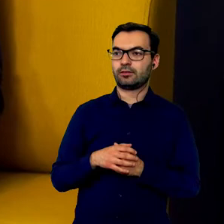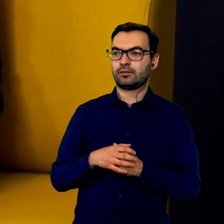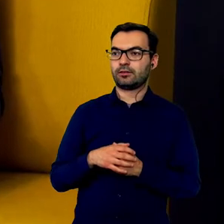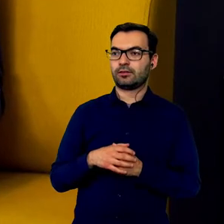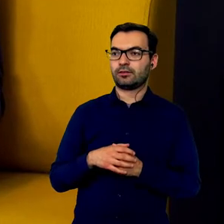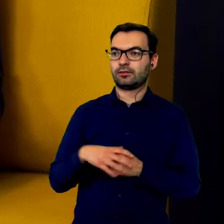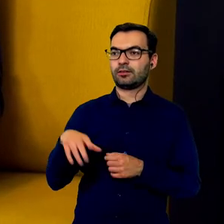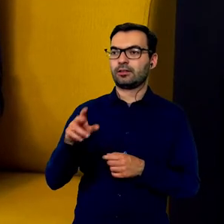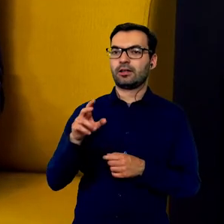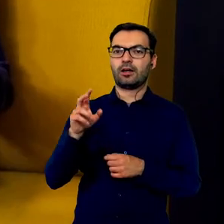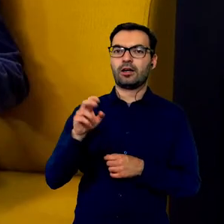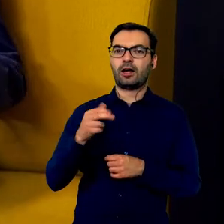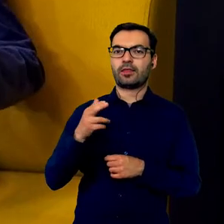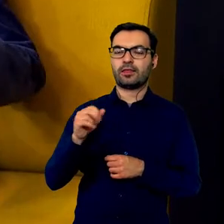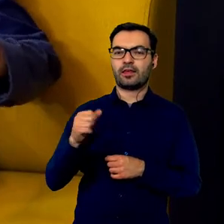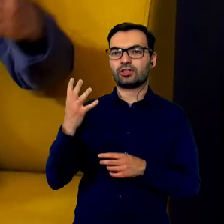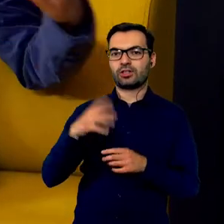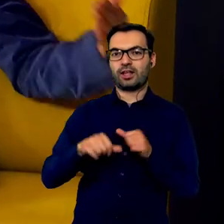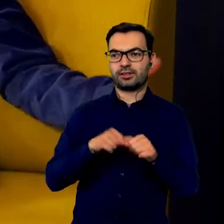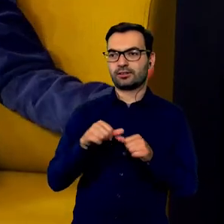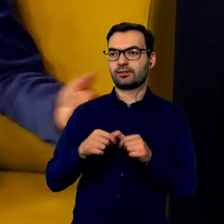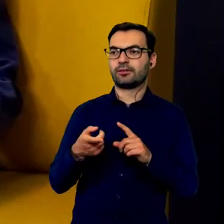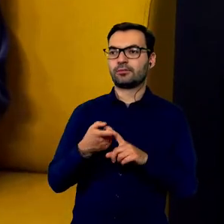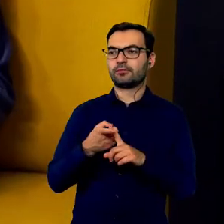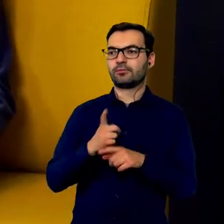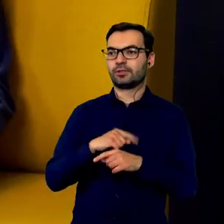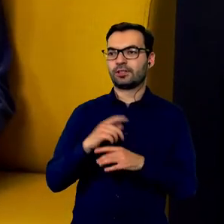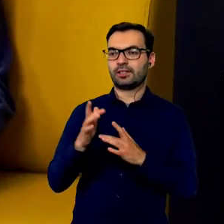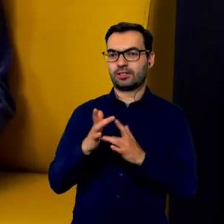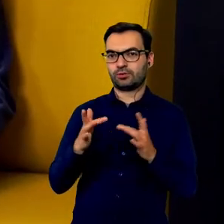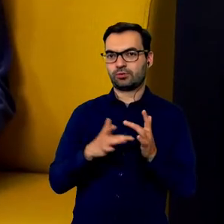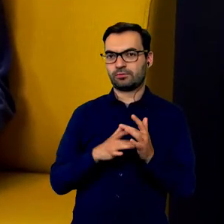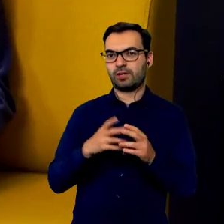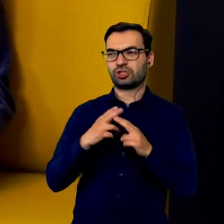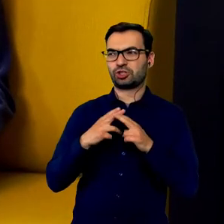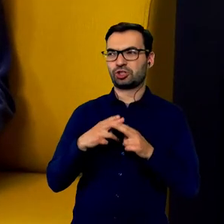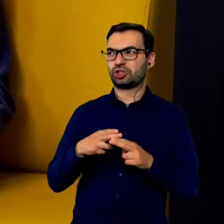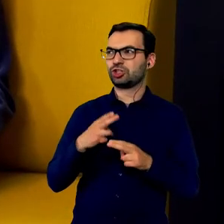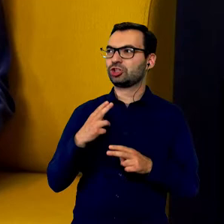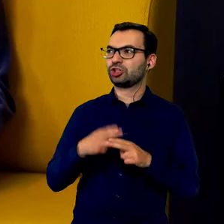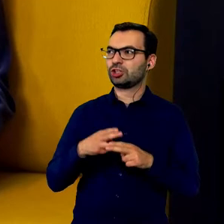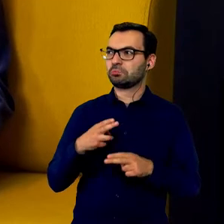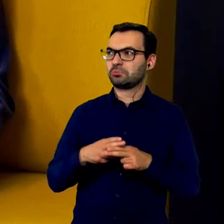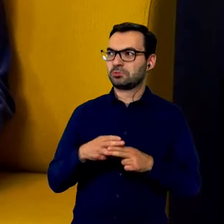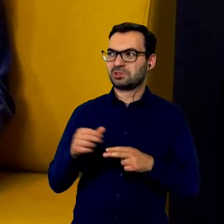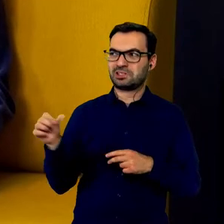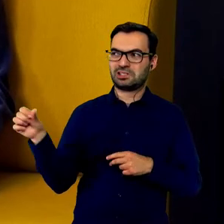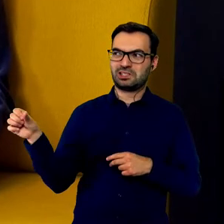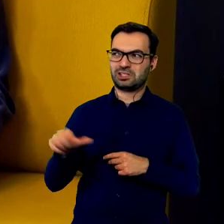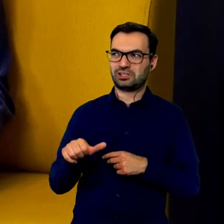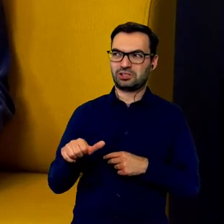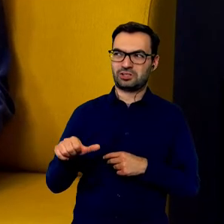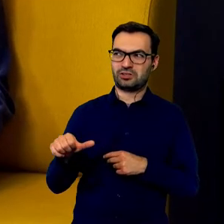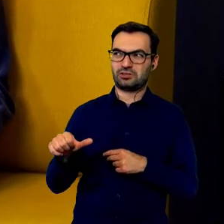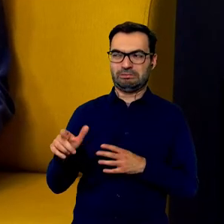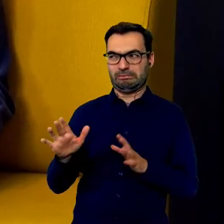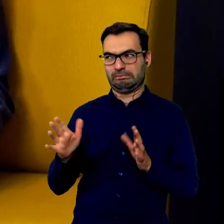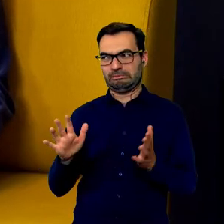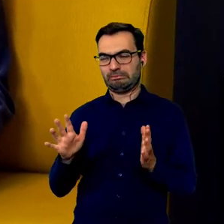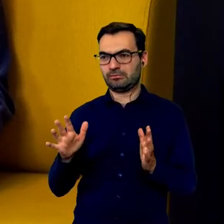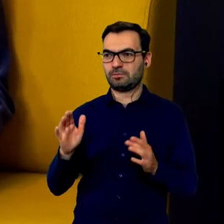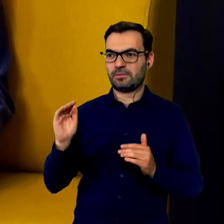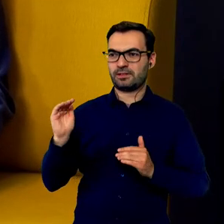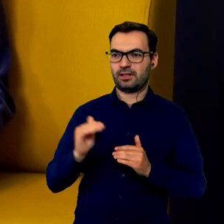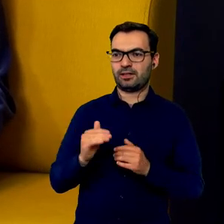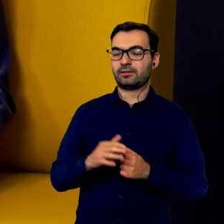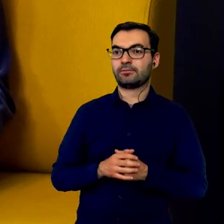ma, Rzym ile przed, 4000 lat przed Chrystusem. Rzym ile? 1000 myślę, nie więcej,